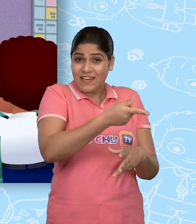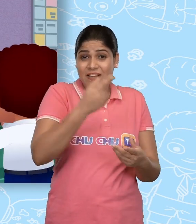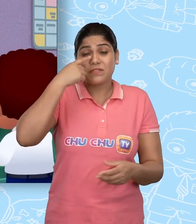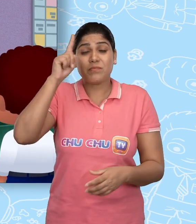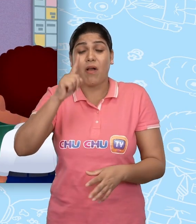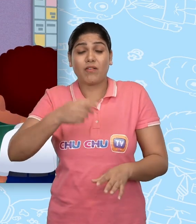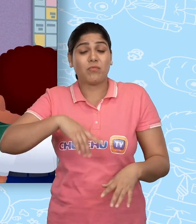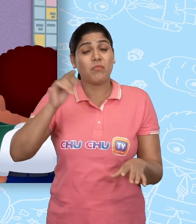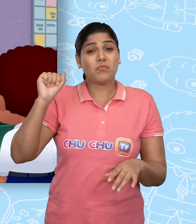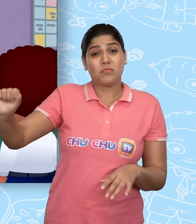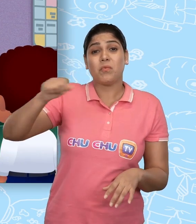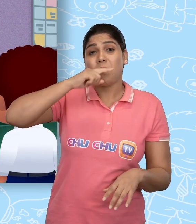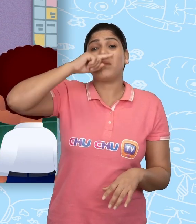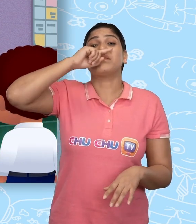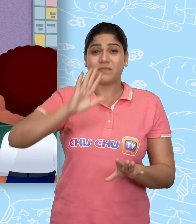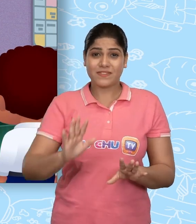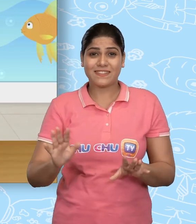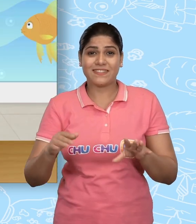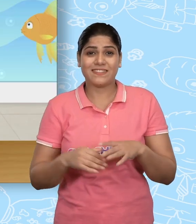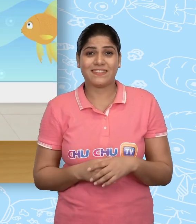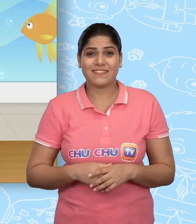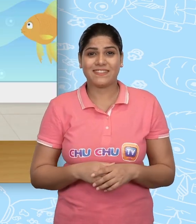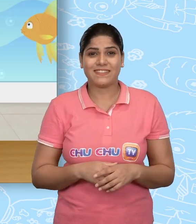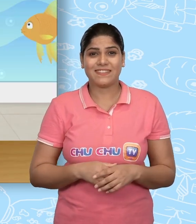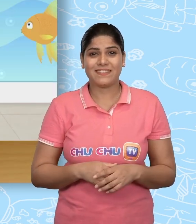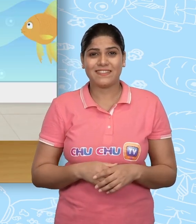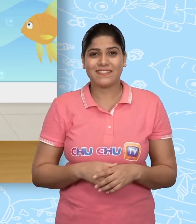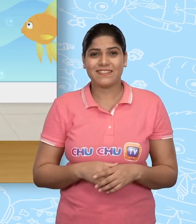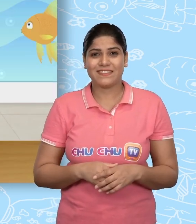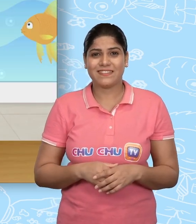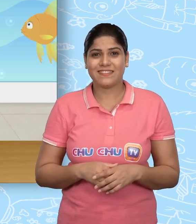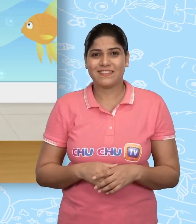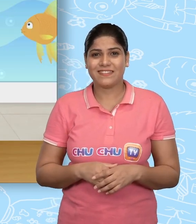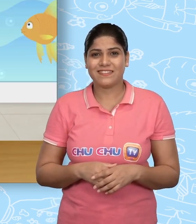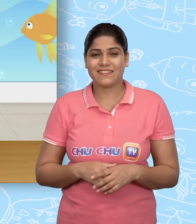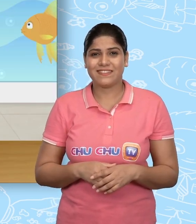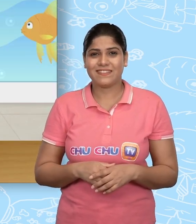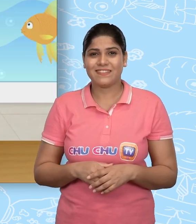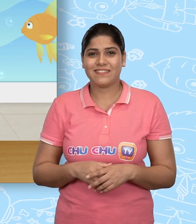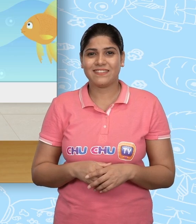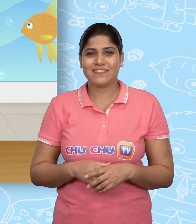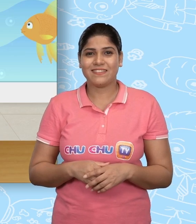इससे मिस डॉर्थी और उसकी माँ को उस पर बड़ा नाज हुआ।